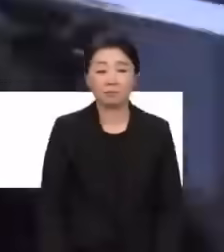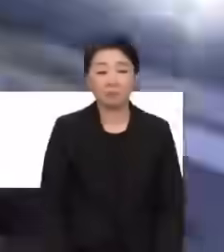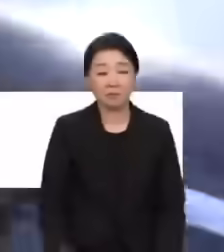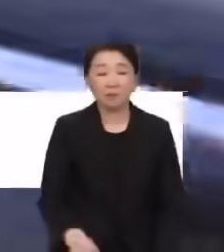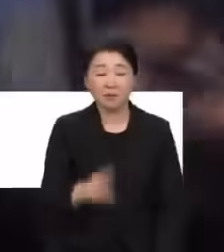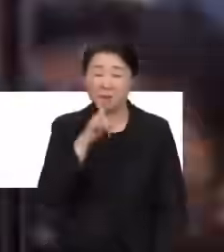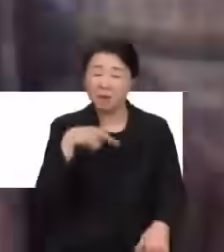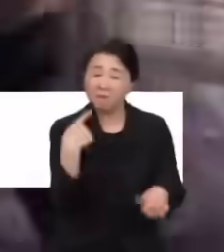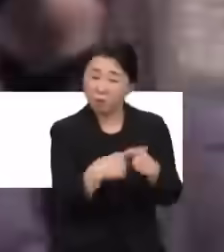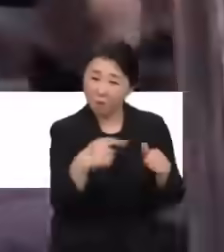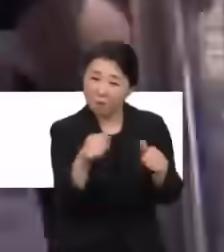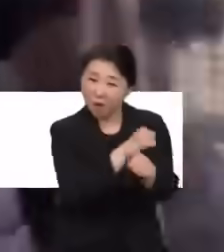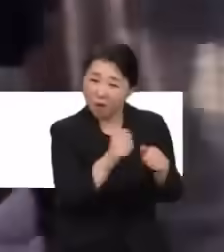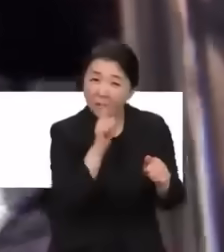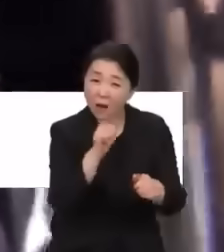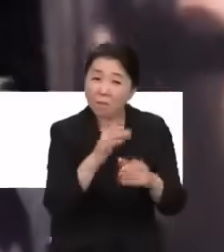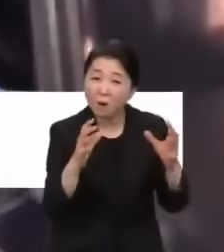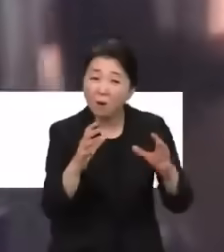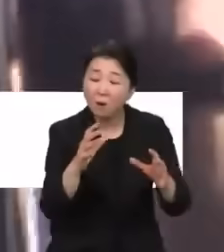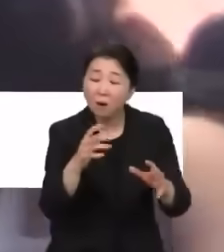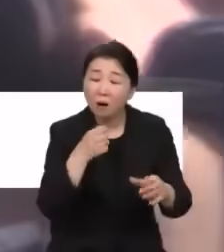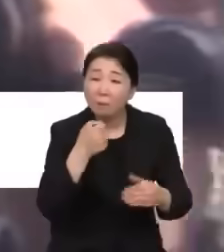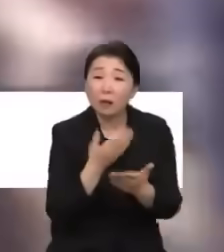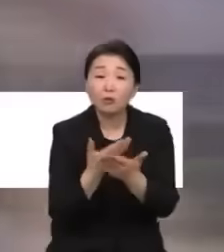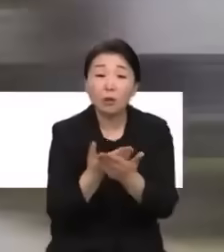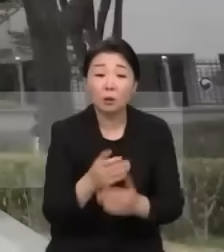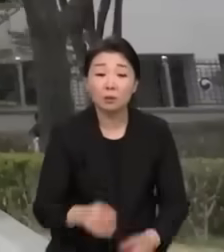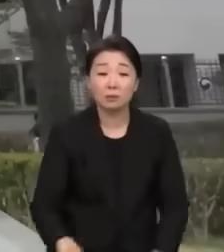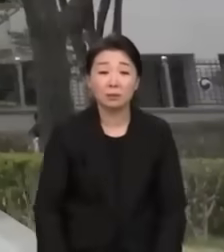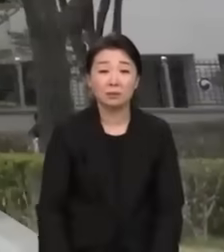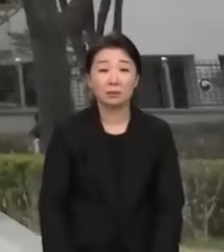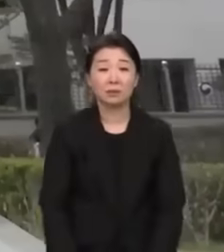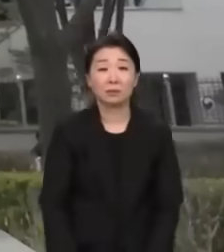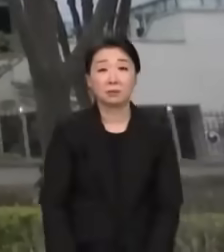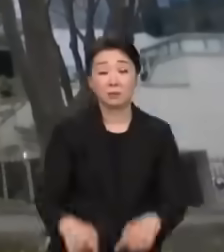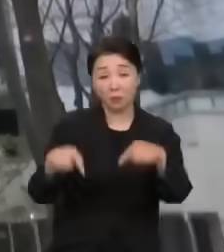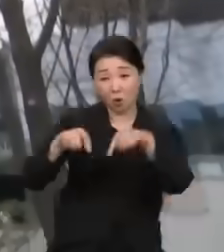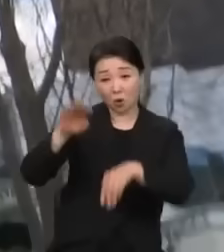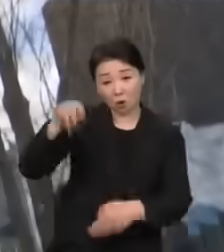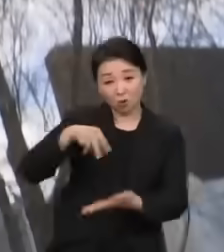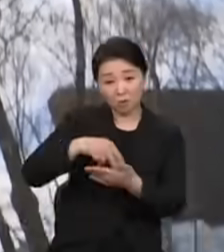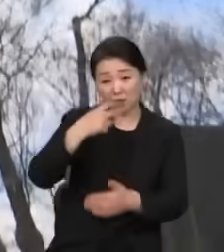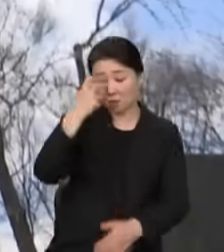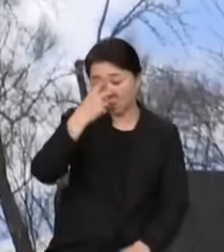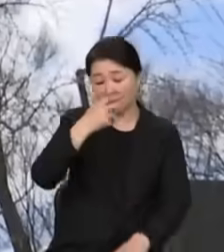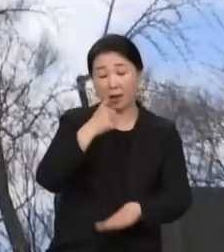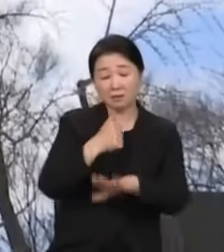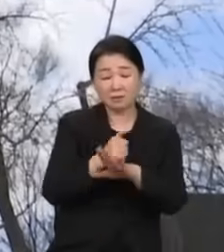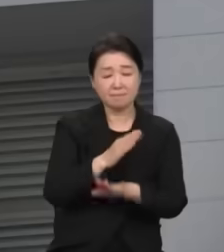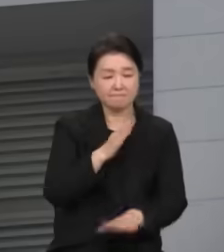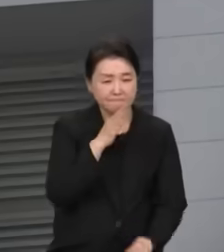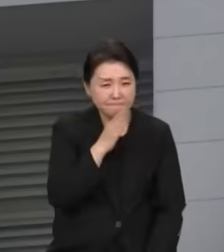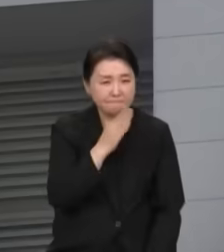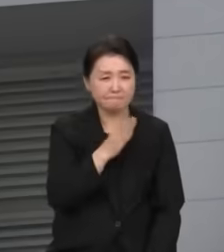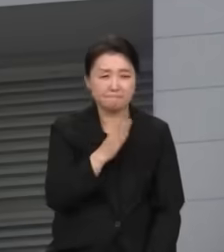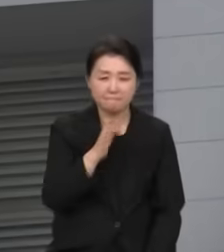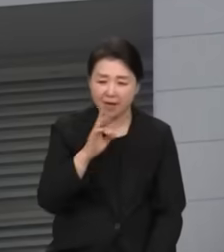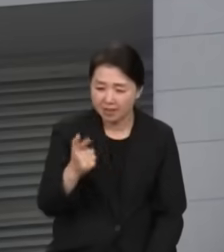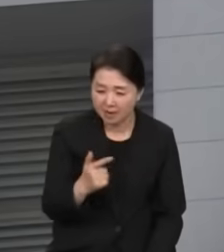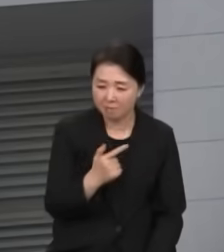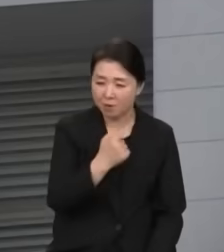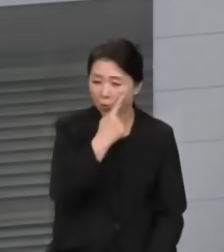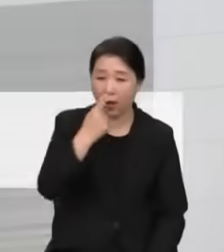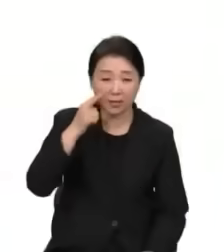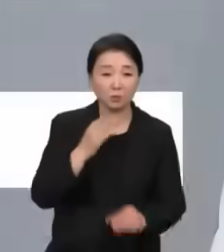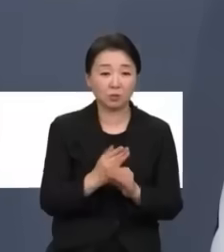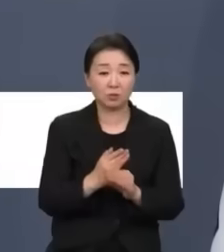논란 대해서 한 말씀 드리러 왔습니다. 한마디만 드리죠. 외교부는 조사에 나서 사실관계를 확인하고 있습니다.